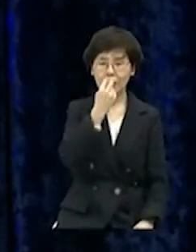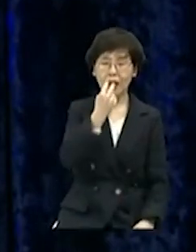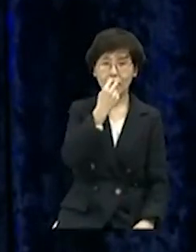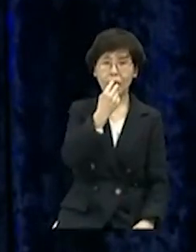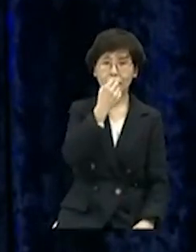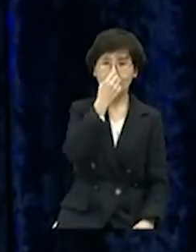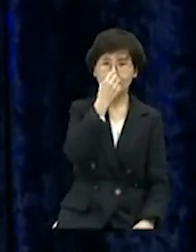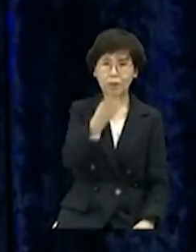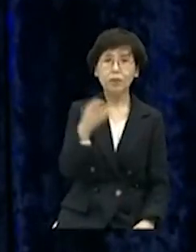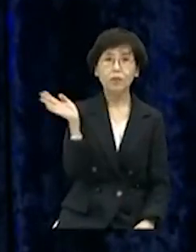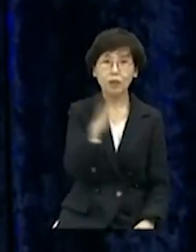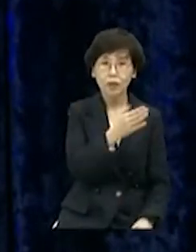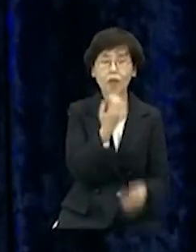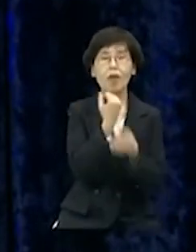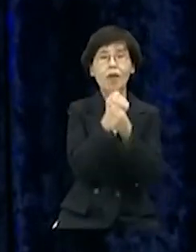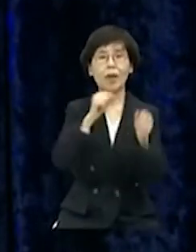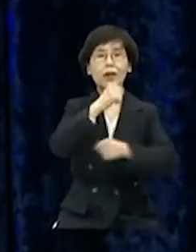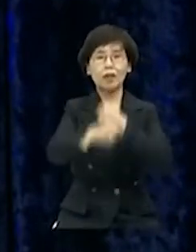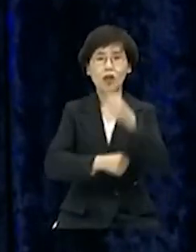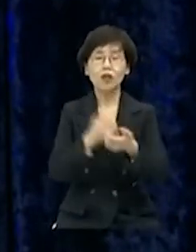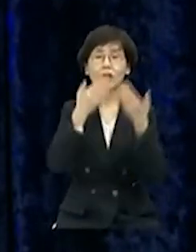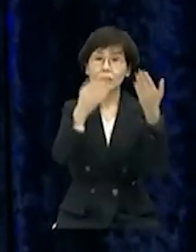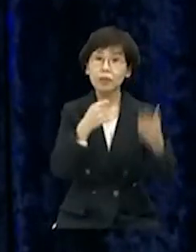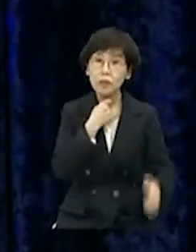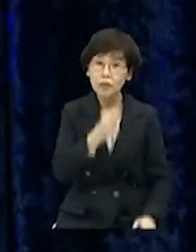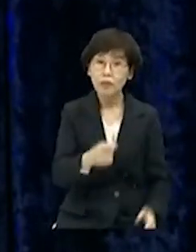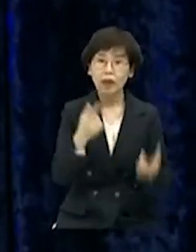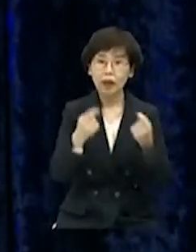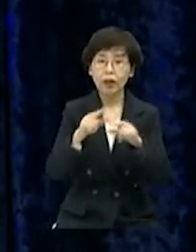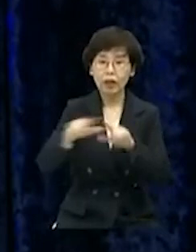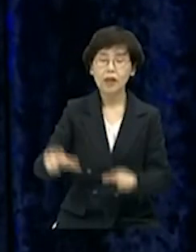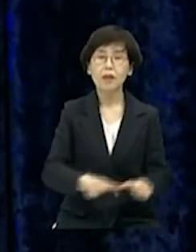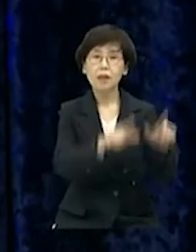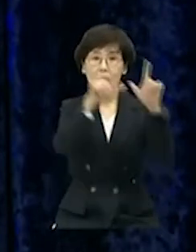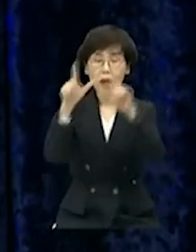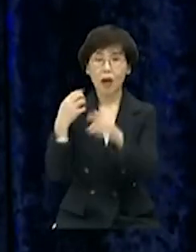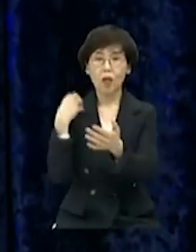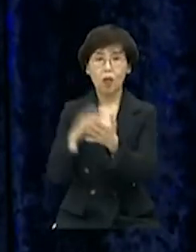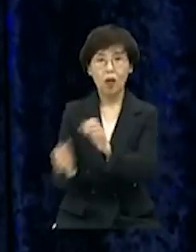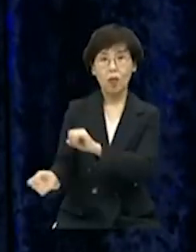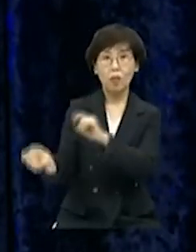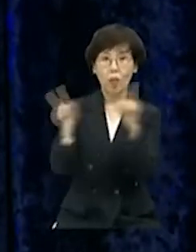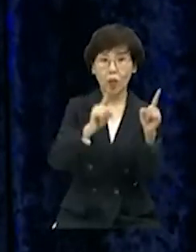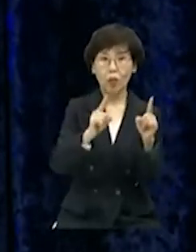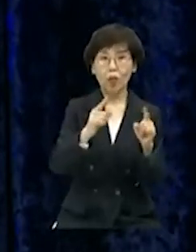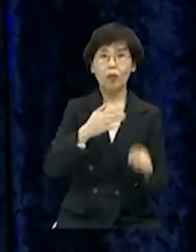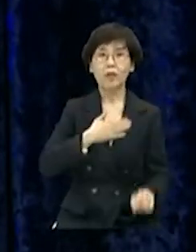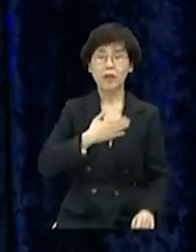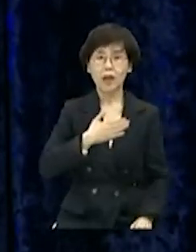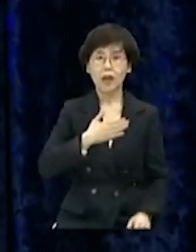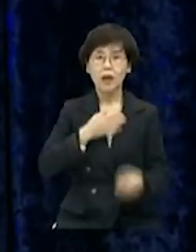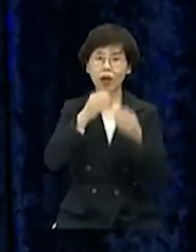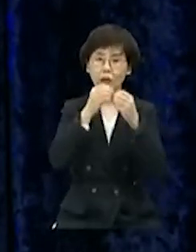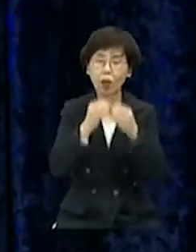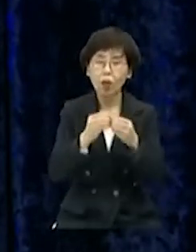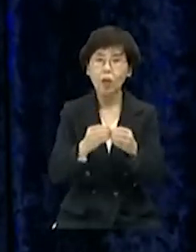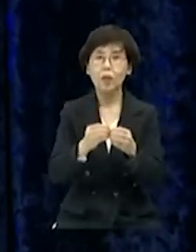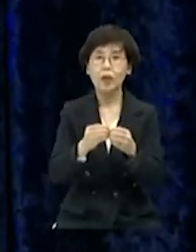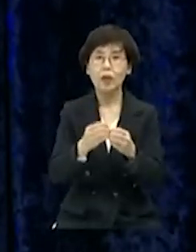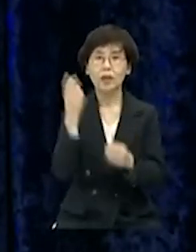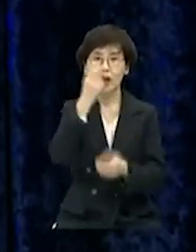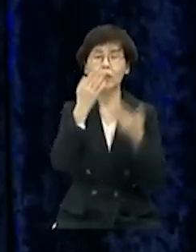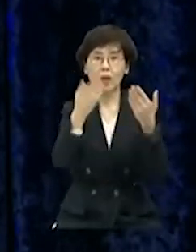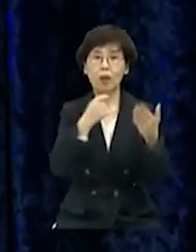냄새로부터 해방시켜 드리겠습니다. 이런 일상 회복, 나경원이 섬세하게